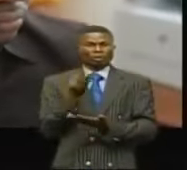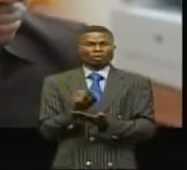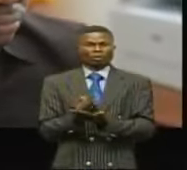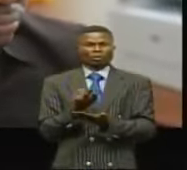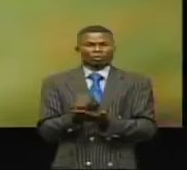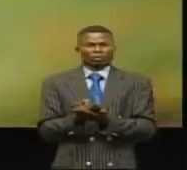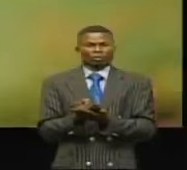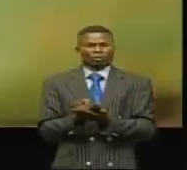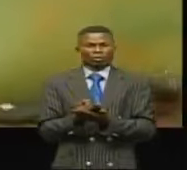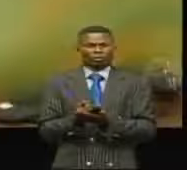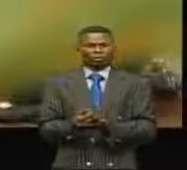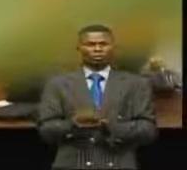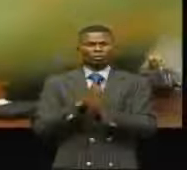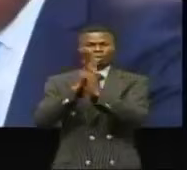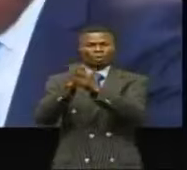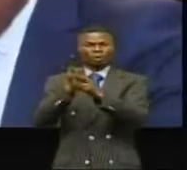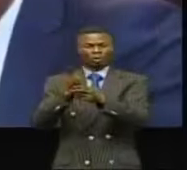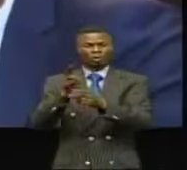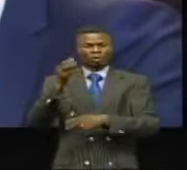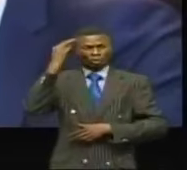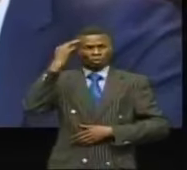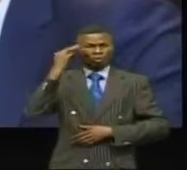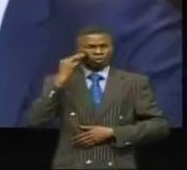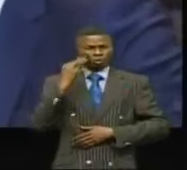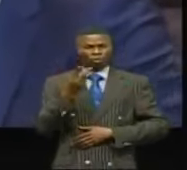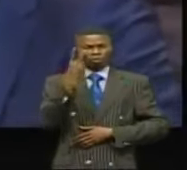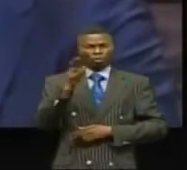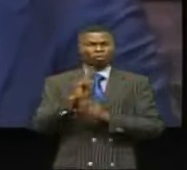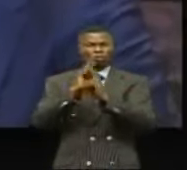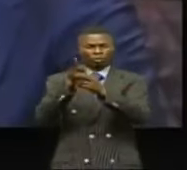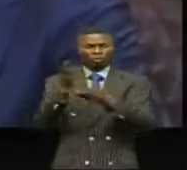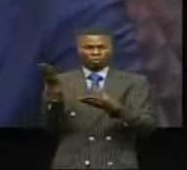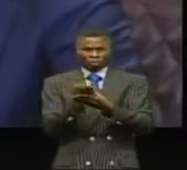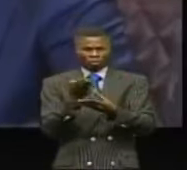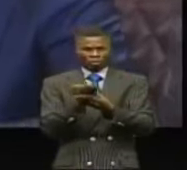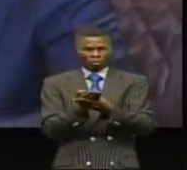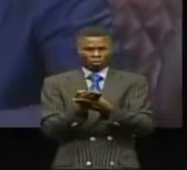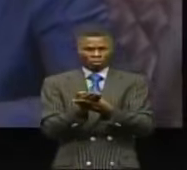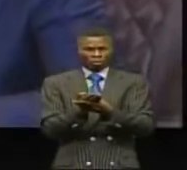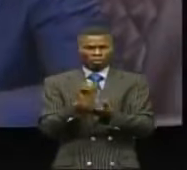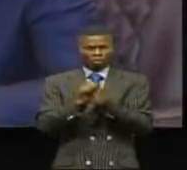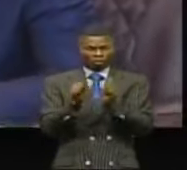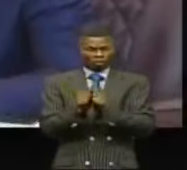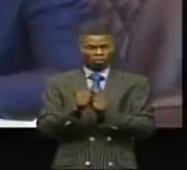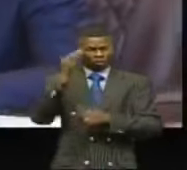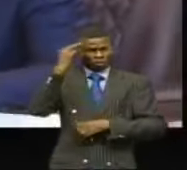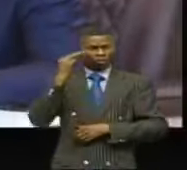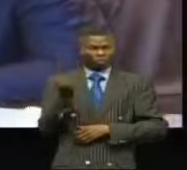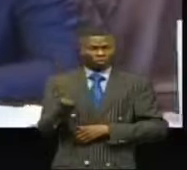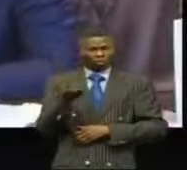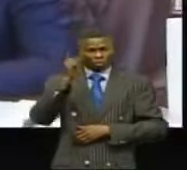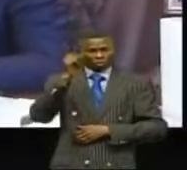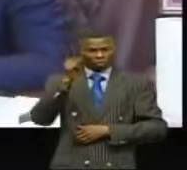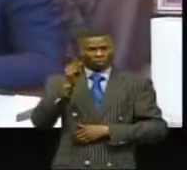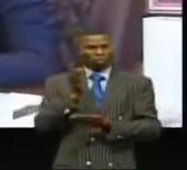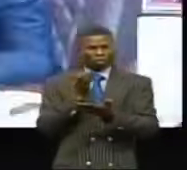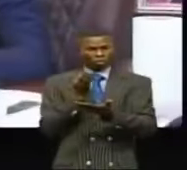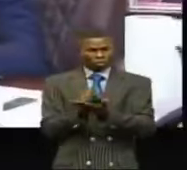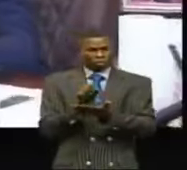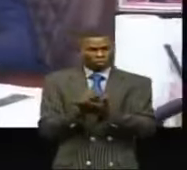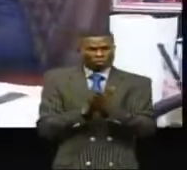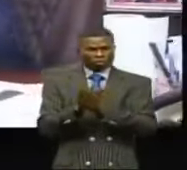a présenté au Conseil deux rapports des dossiers relevant de son secteur. Le premier a concerné